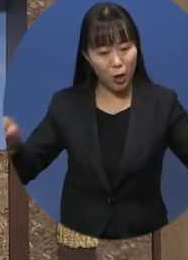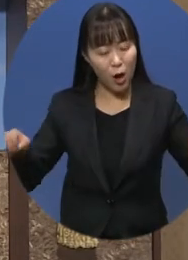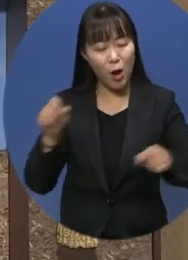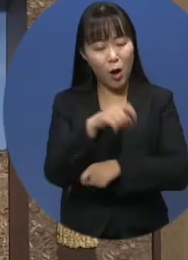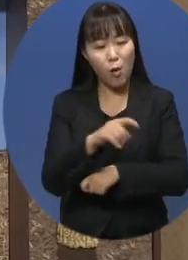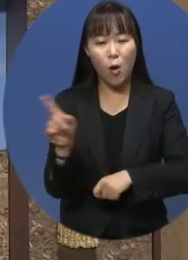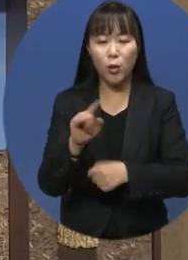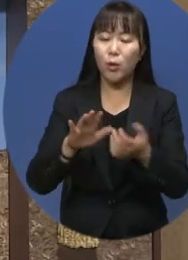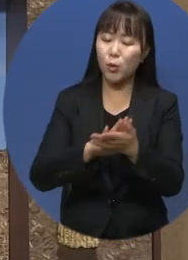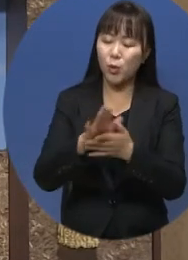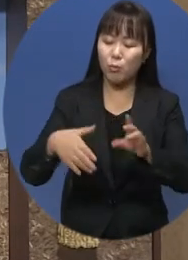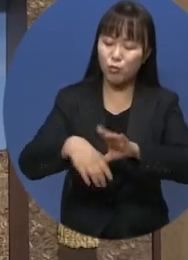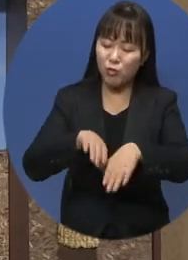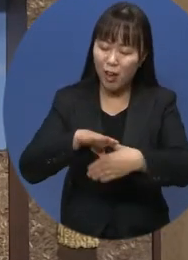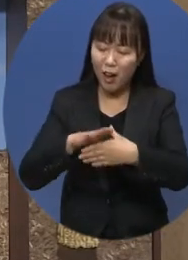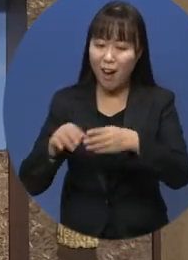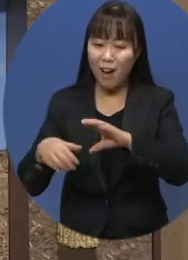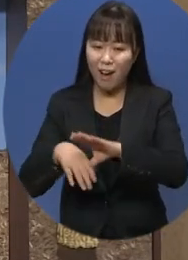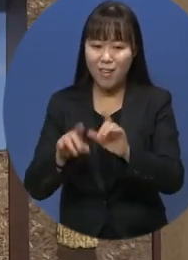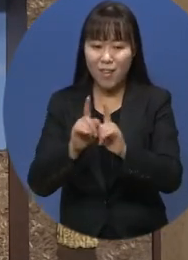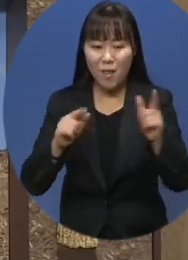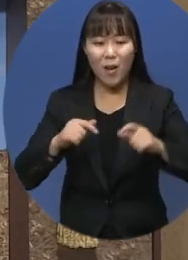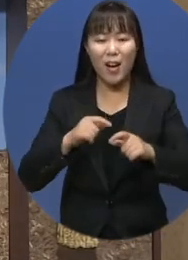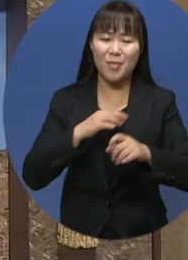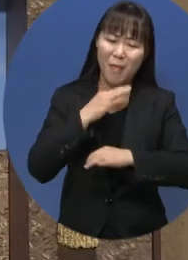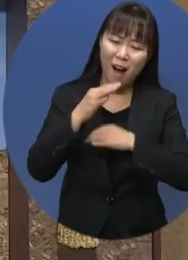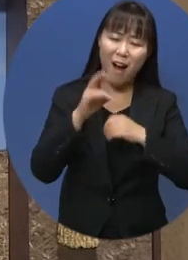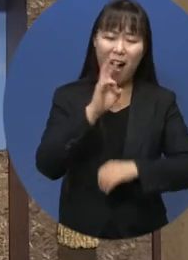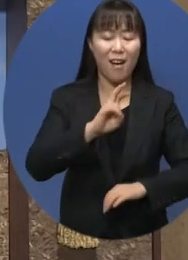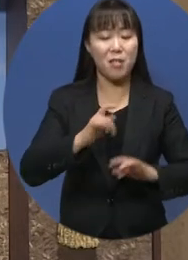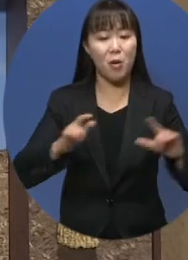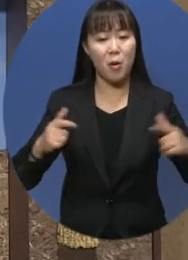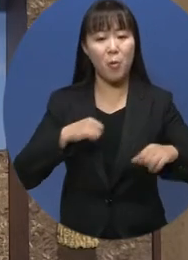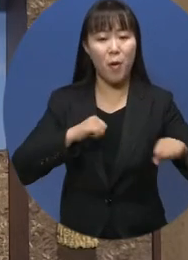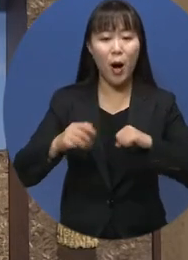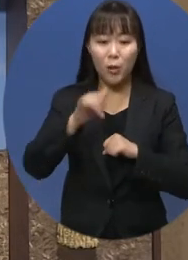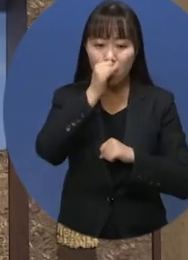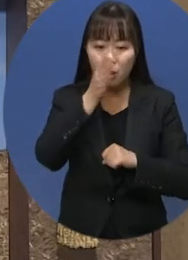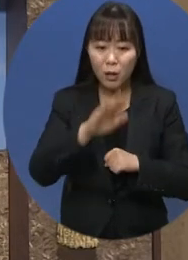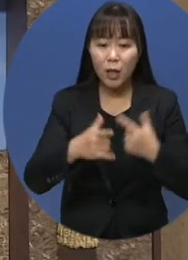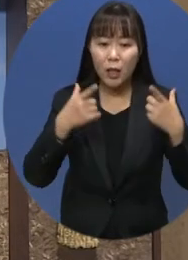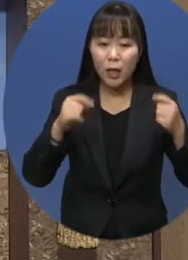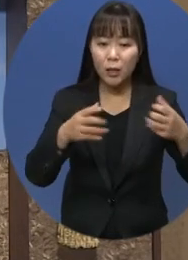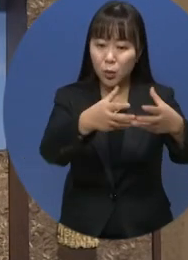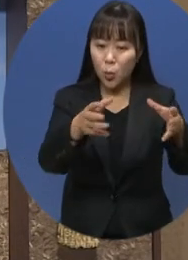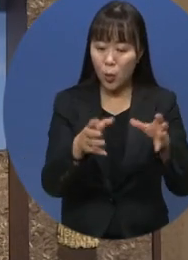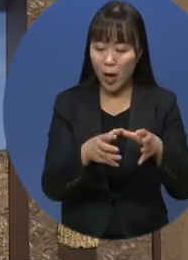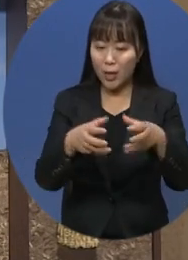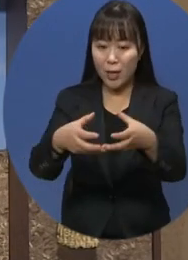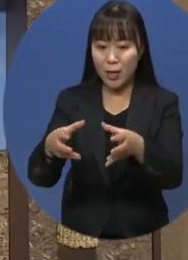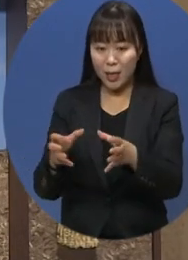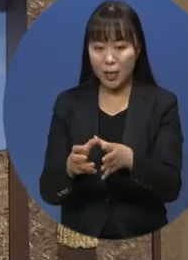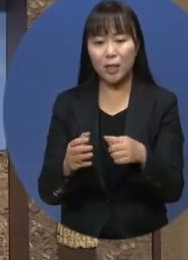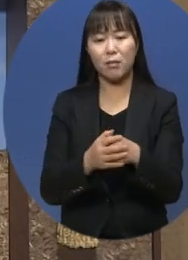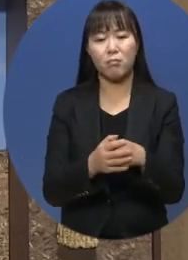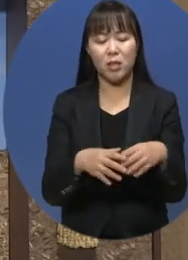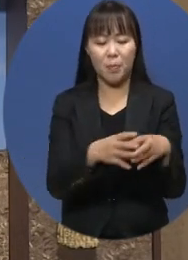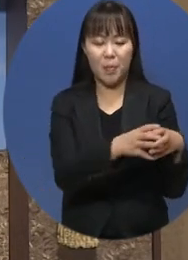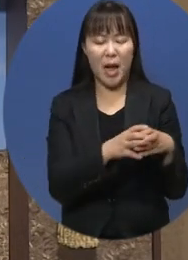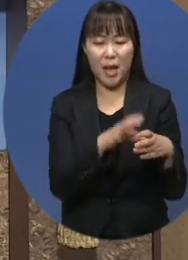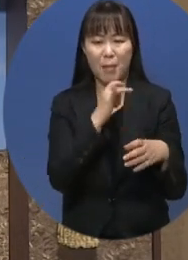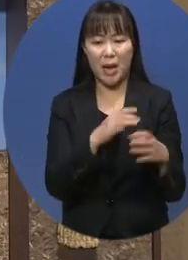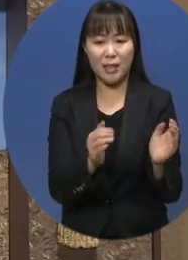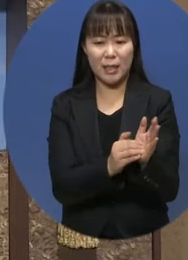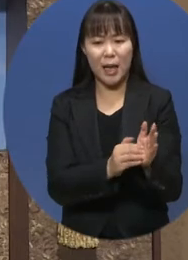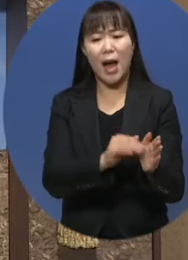어떤 놀이 문화도 하고 여러가지 소리도 내고 여러 가지 활동을 하는데 이런 평생학습 동아리 들이 자기들끼리만